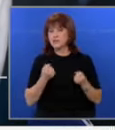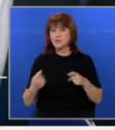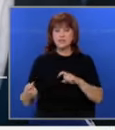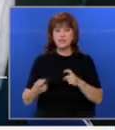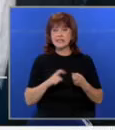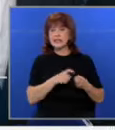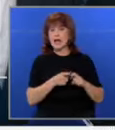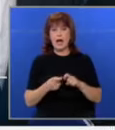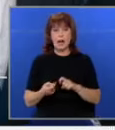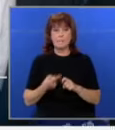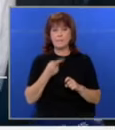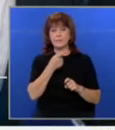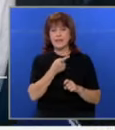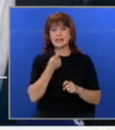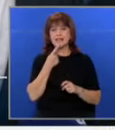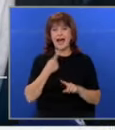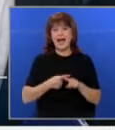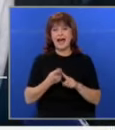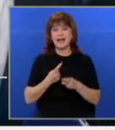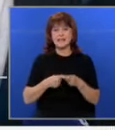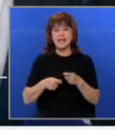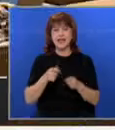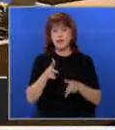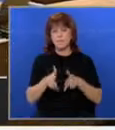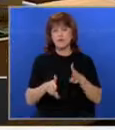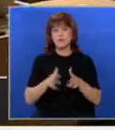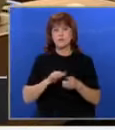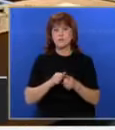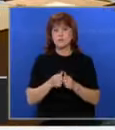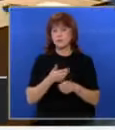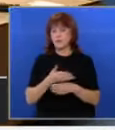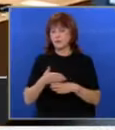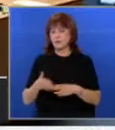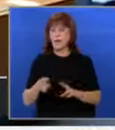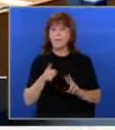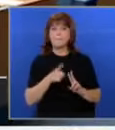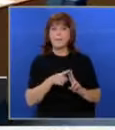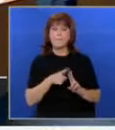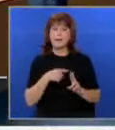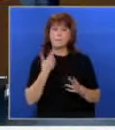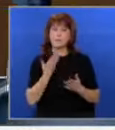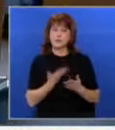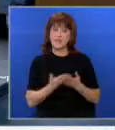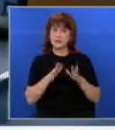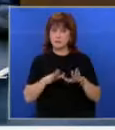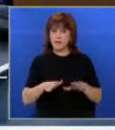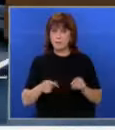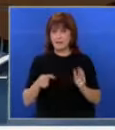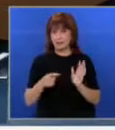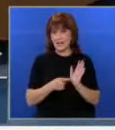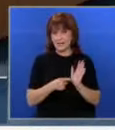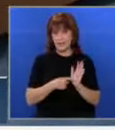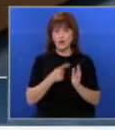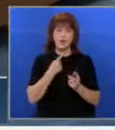с черепа, взеха да се бият. Тая мафиотска битка продължава и до сега. ПП поставят приемането на антикорупционните закони и